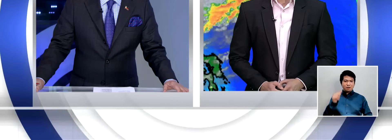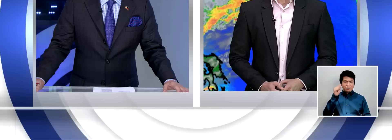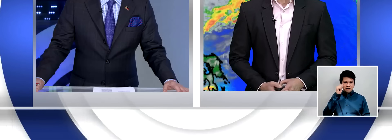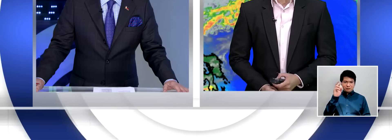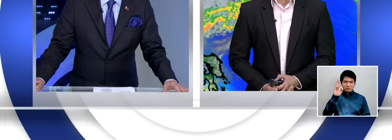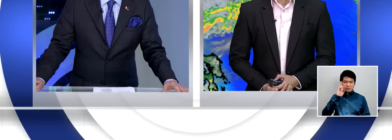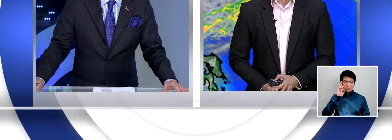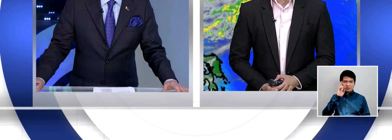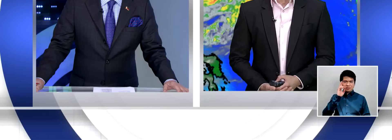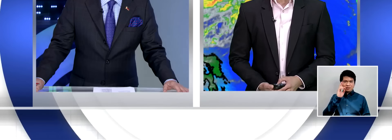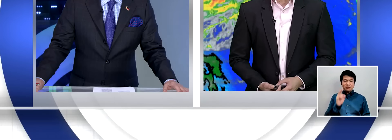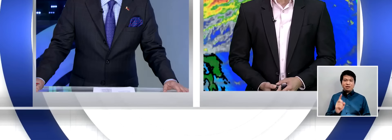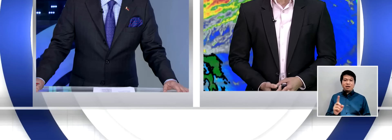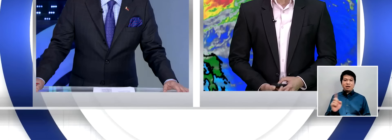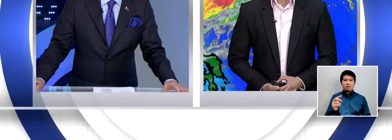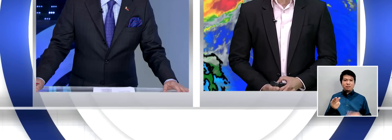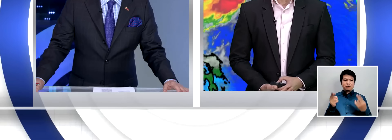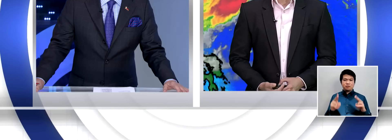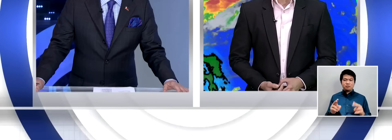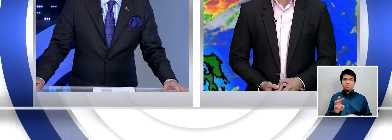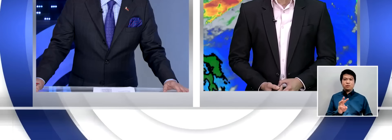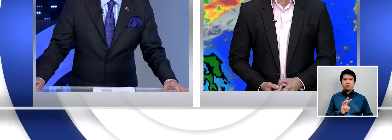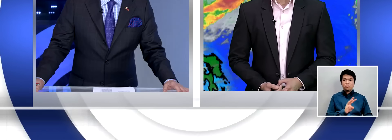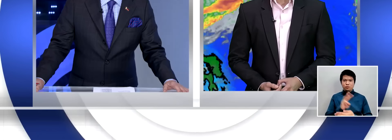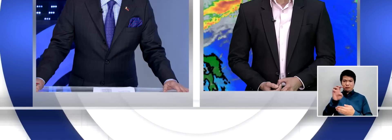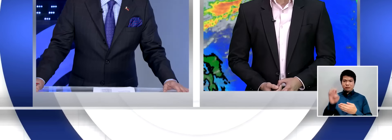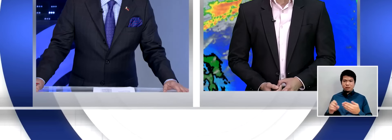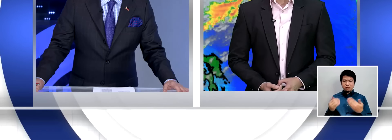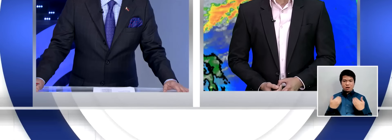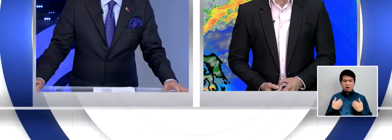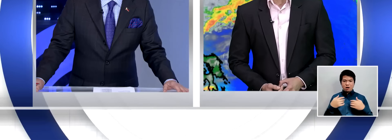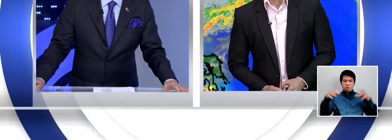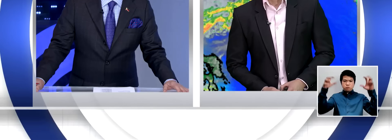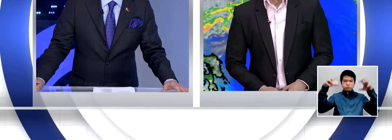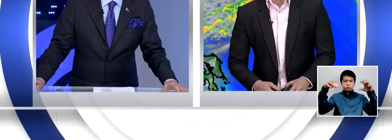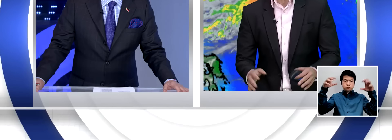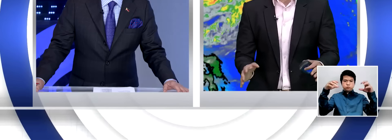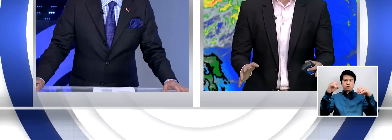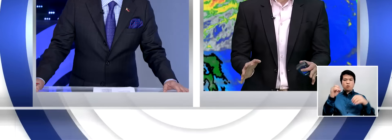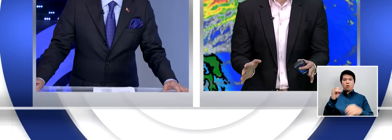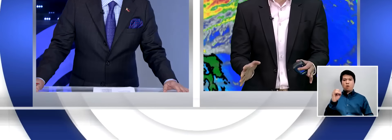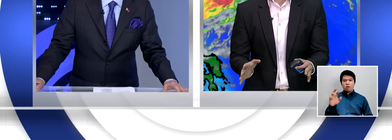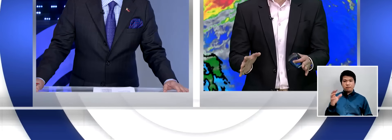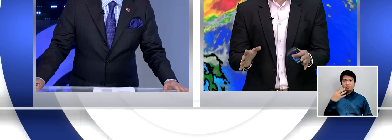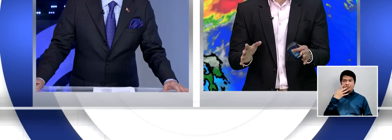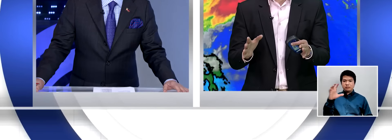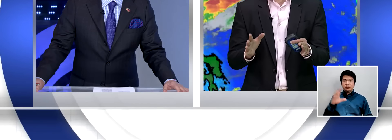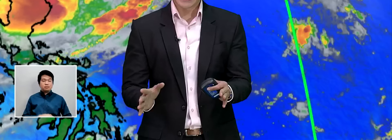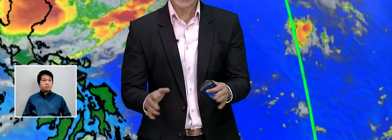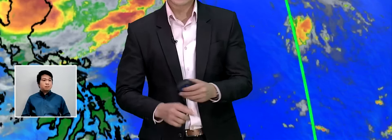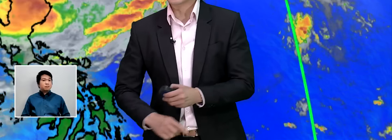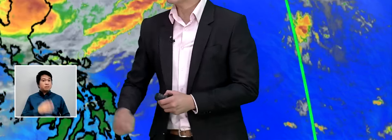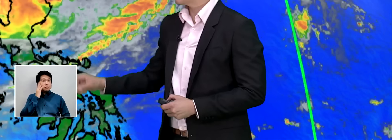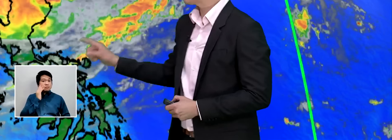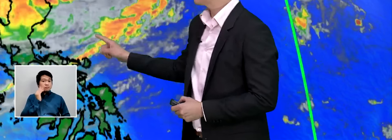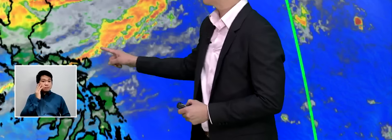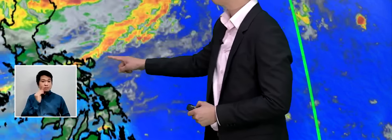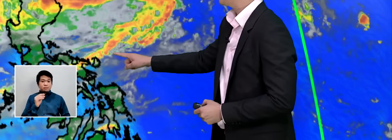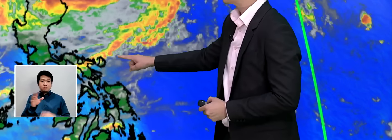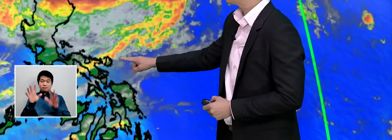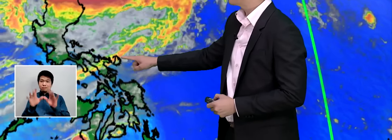Ariel, ano mangyayari ngayong weekend? May ulan ba o mainit pa rin? Eskabayan, makaranas po ng mga pag-ulan sa